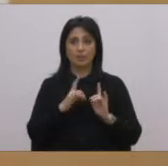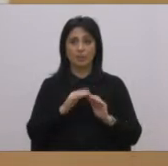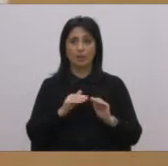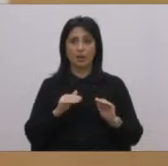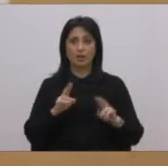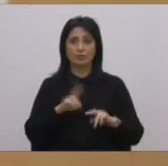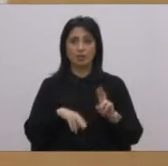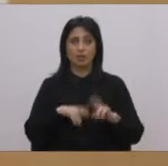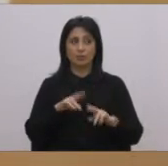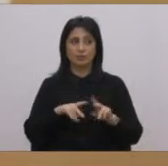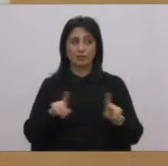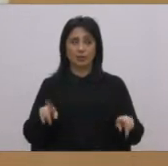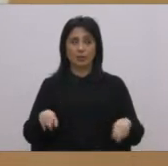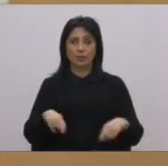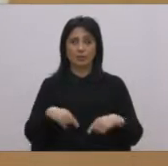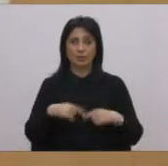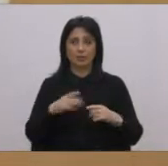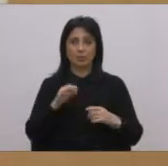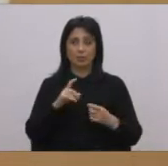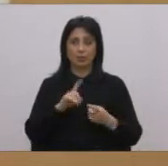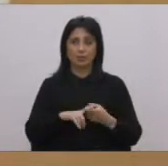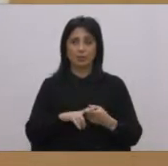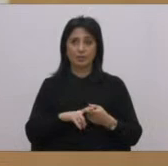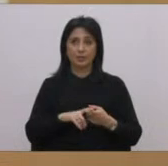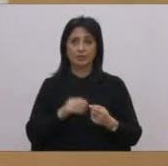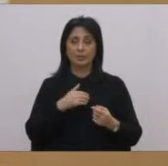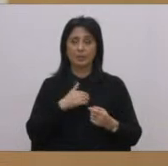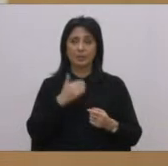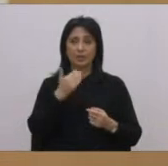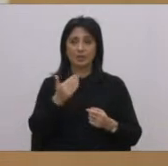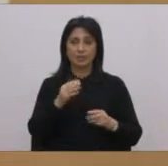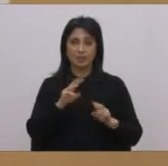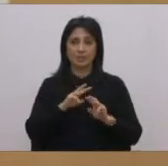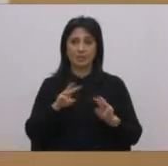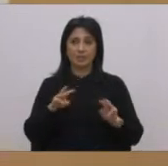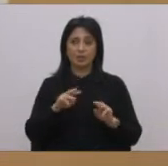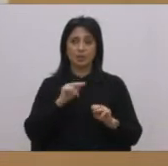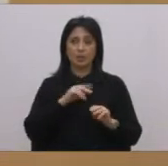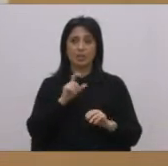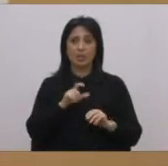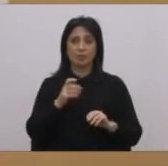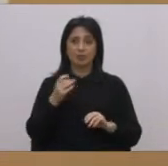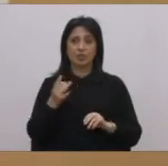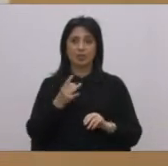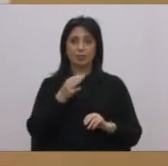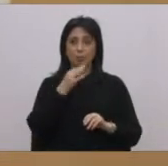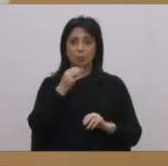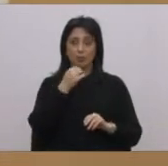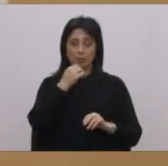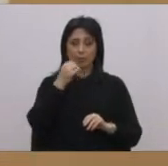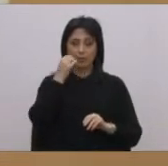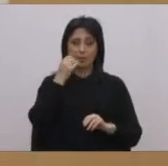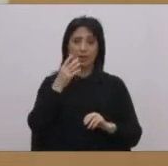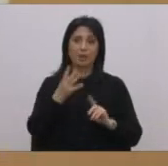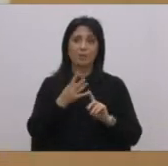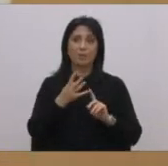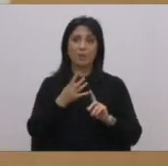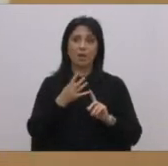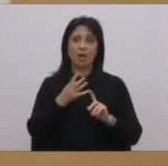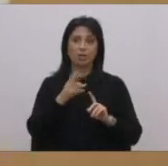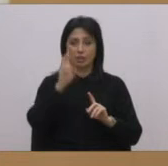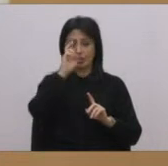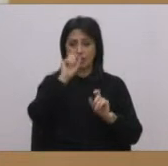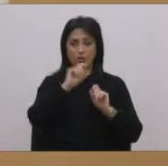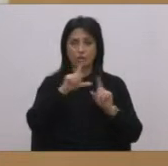ბაღის მშენებლობა რეაბილიტაციასთან დაკავშირებით. მინდა თქვენი სამინისტროს თანამშრომლებს კიდევ ერთხელ უთხრა მადლობა 4 საჯარო სკოლის